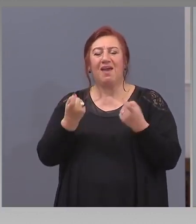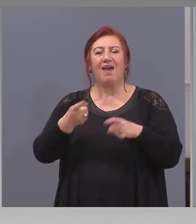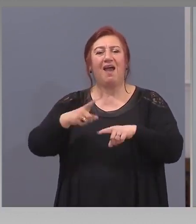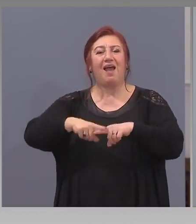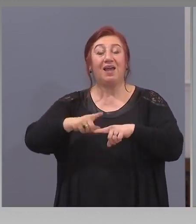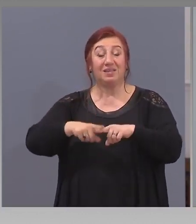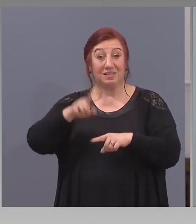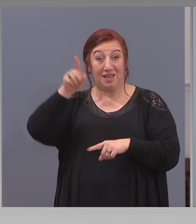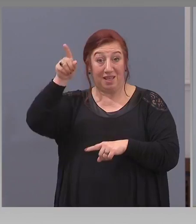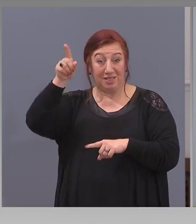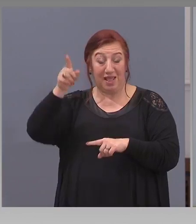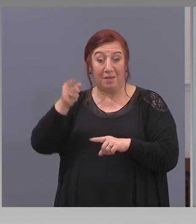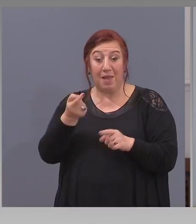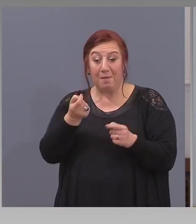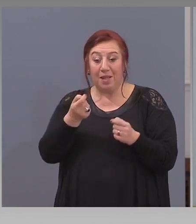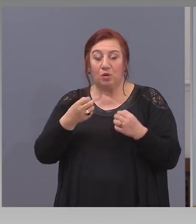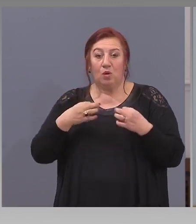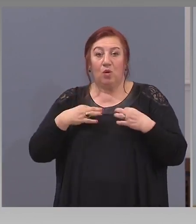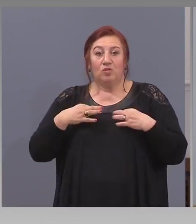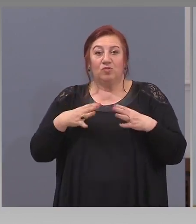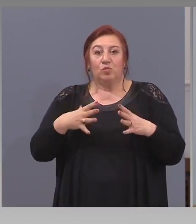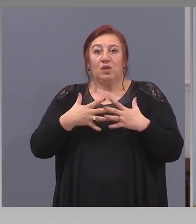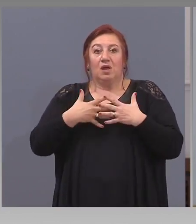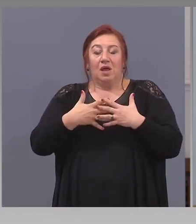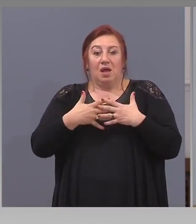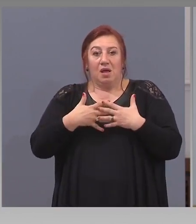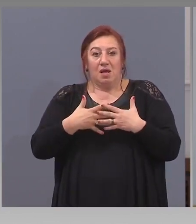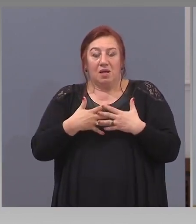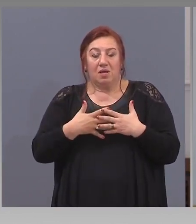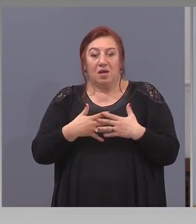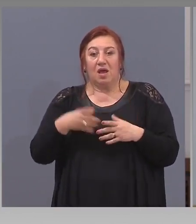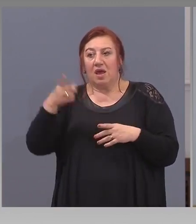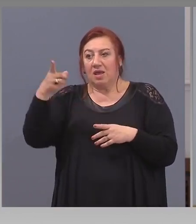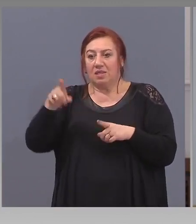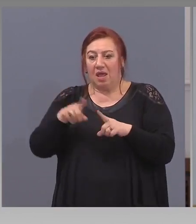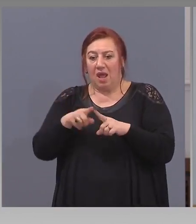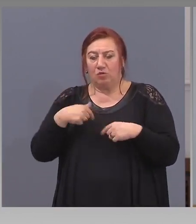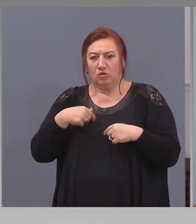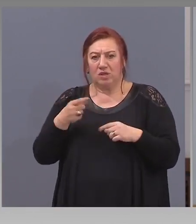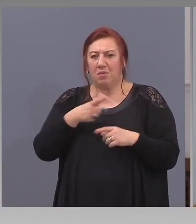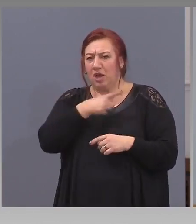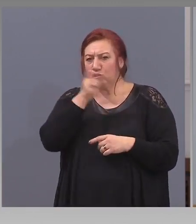се освободиха малко, но той... и те са сигурно над 100% дълг.